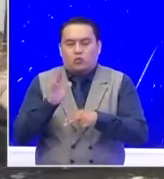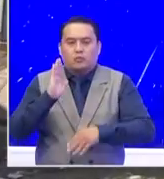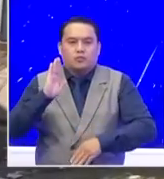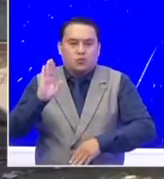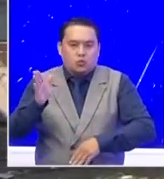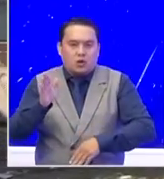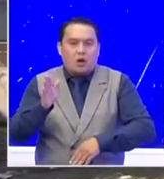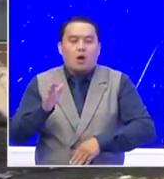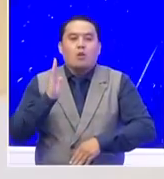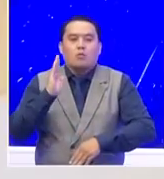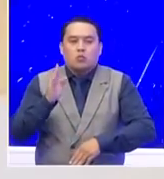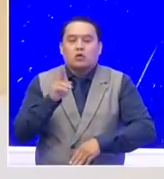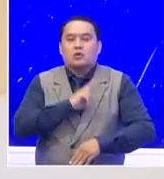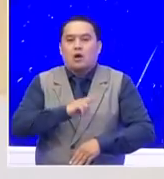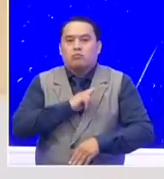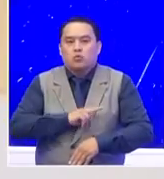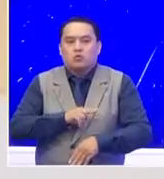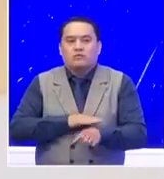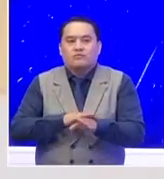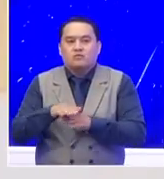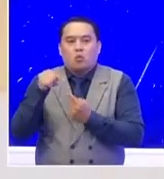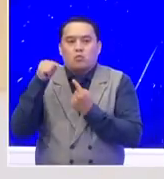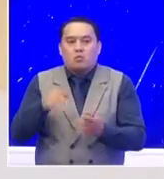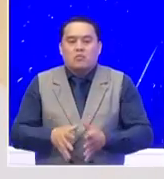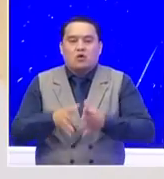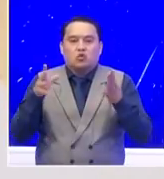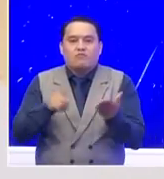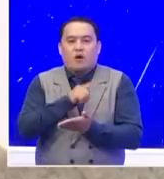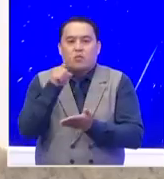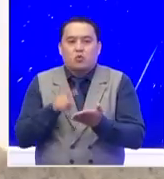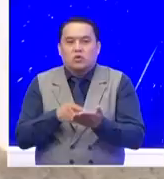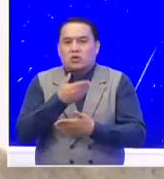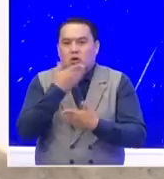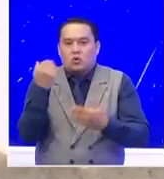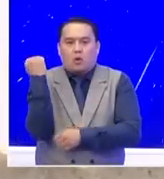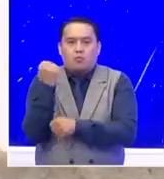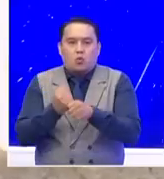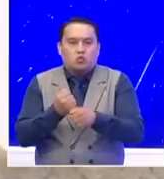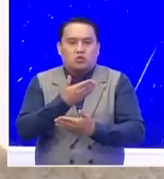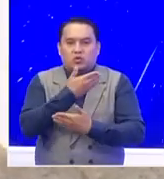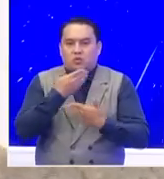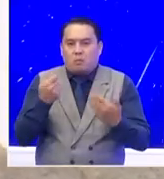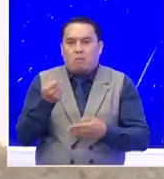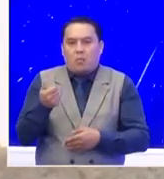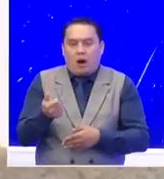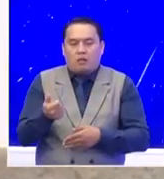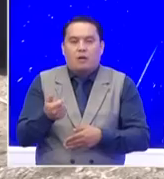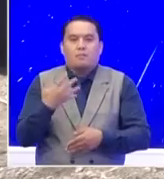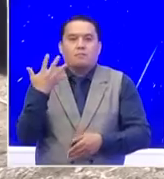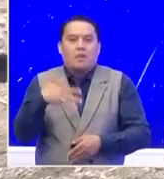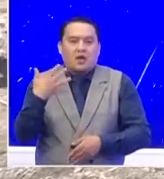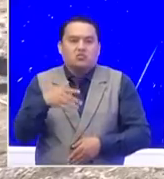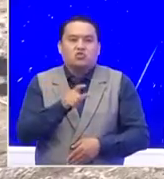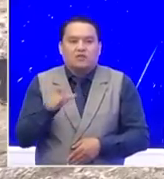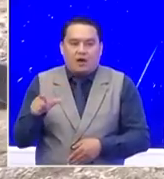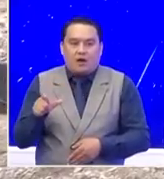реконструкцию. Однако, будут ли работы произведены в срок – большой вопрос. На объекте недостаточно рабочих. На сегодня здесь трудится более 50